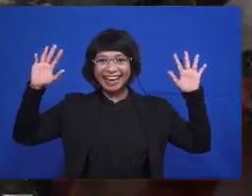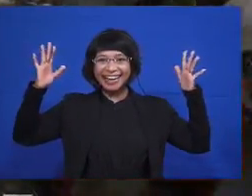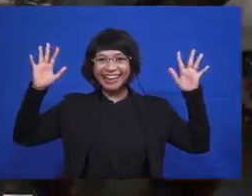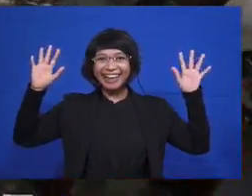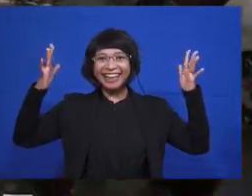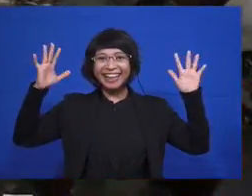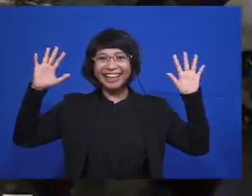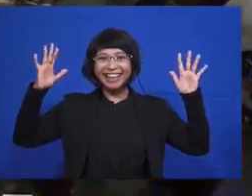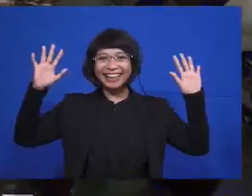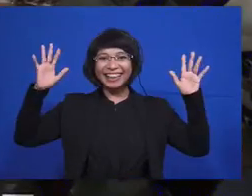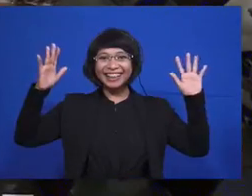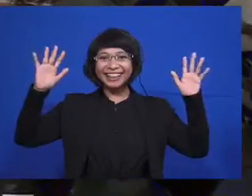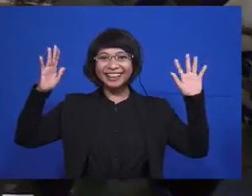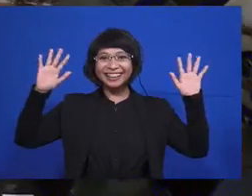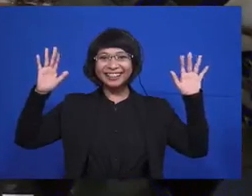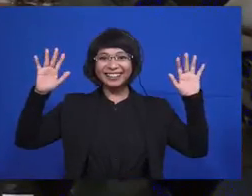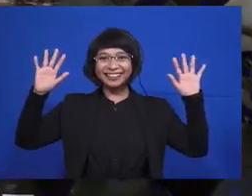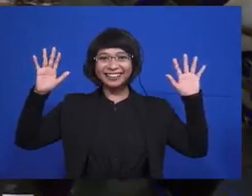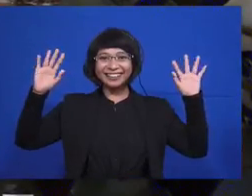kita.